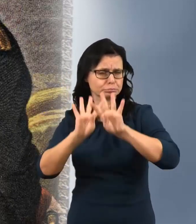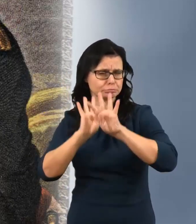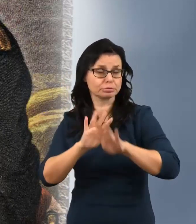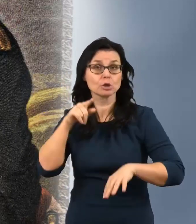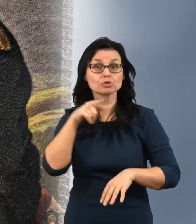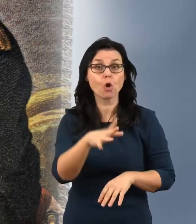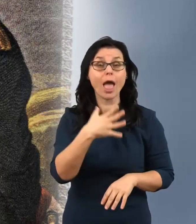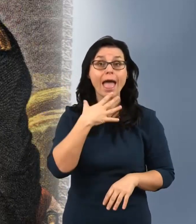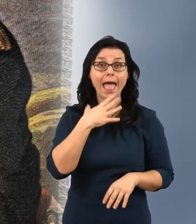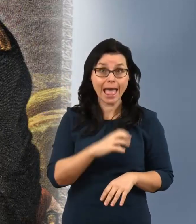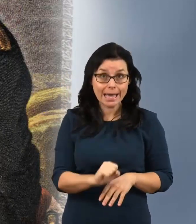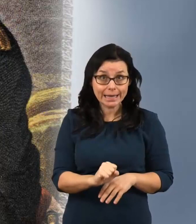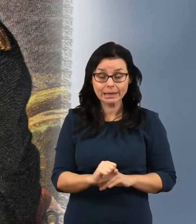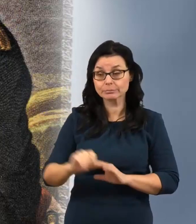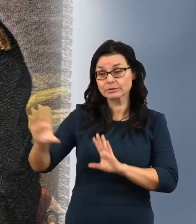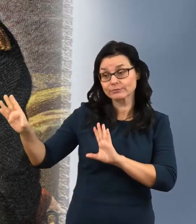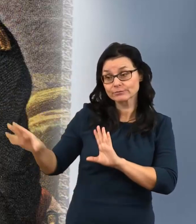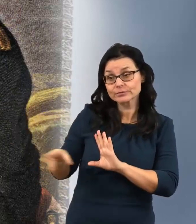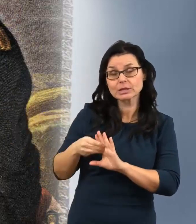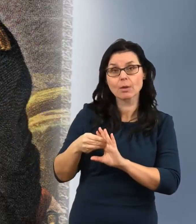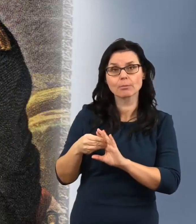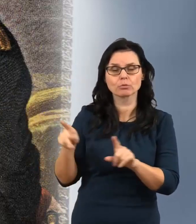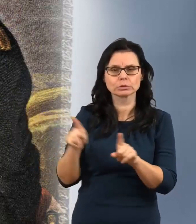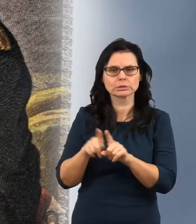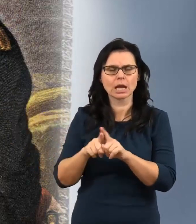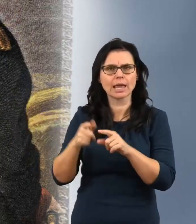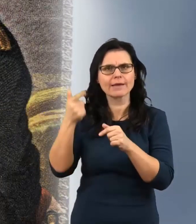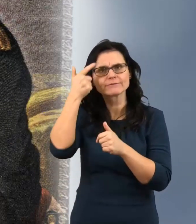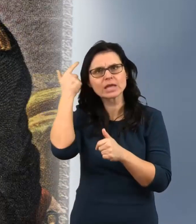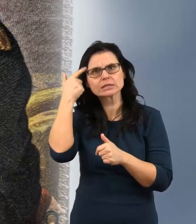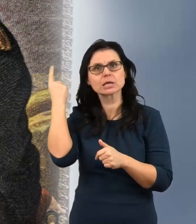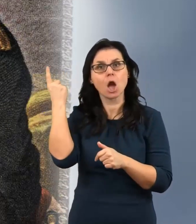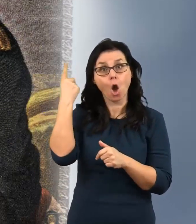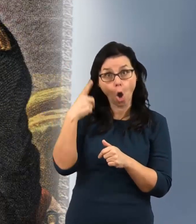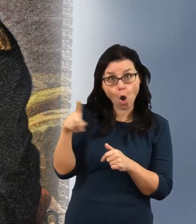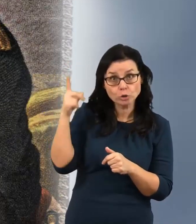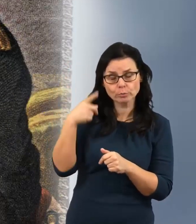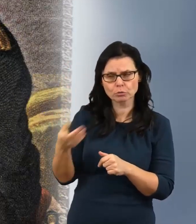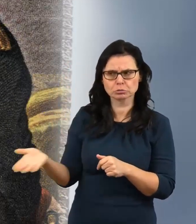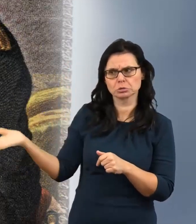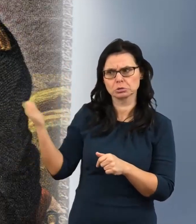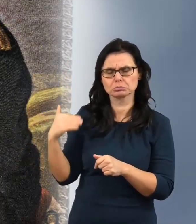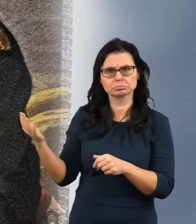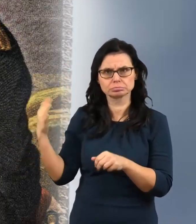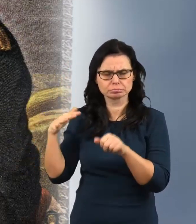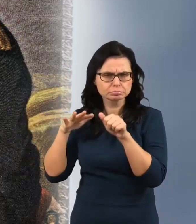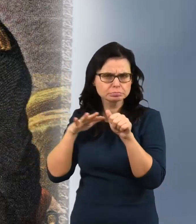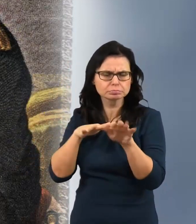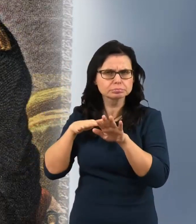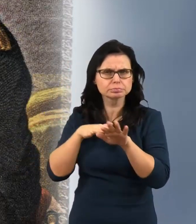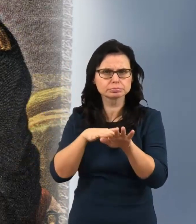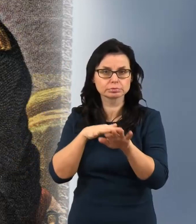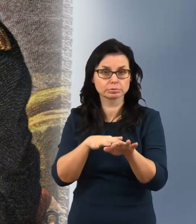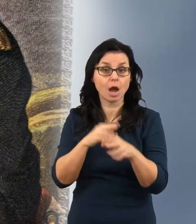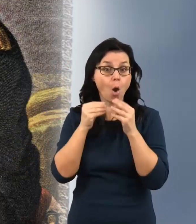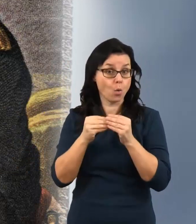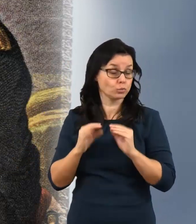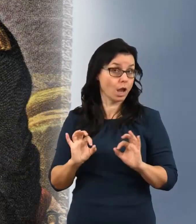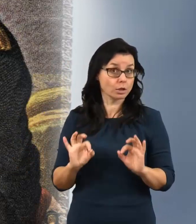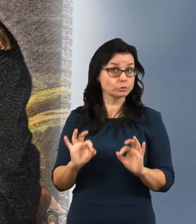tak sebou vzal také vědce a odborníky. A udělal dobře,